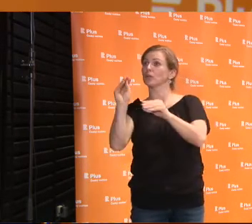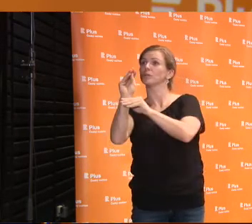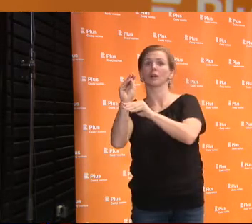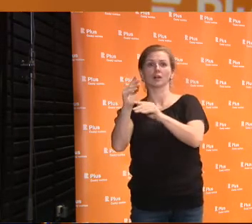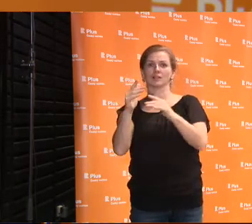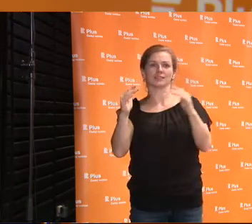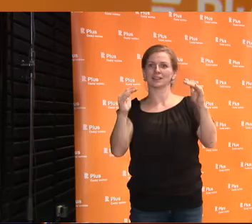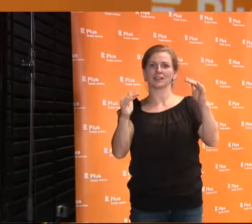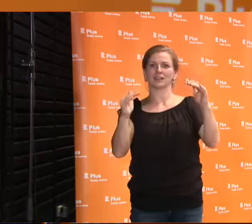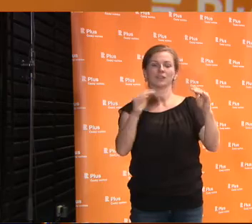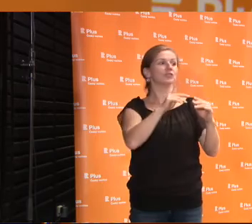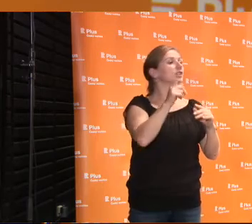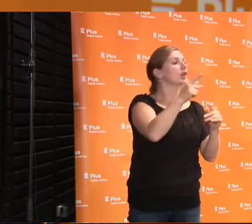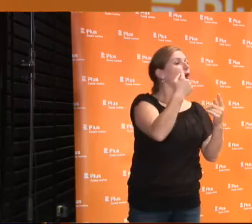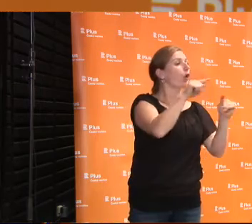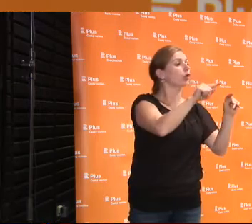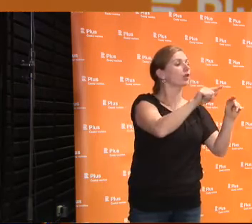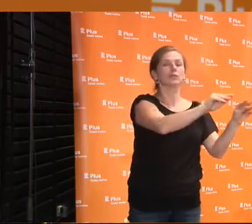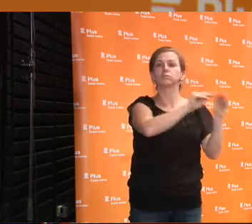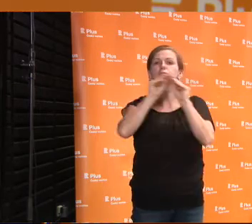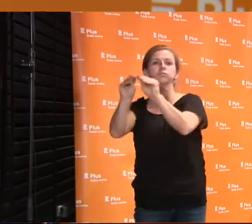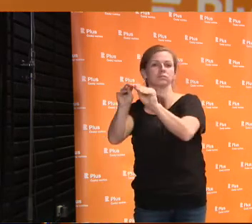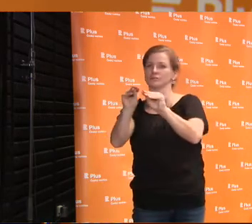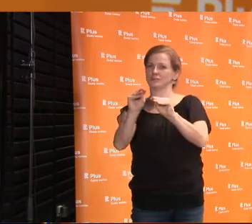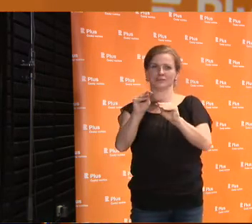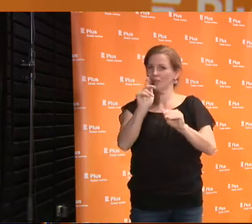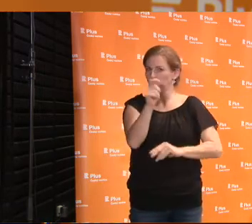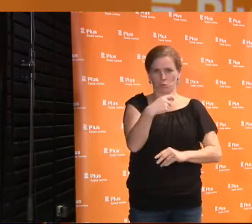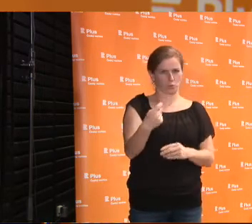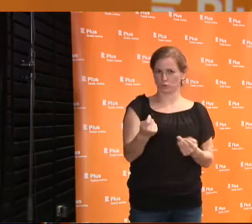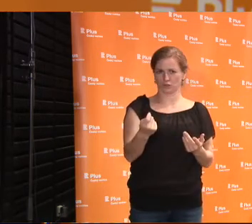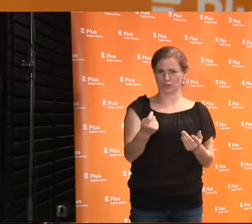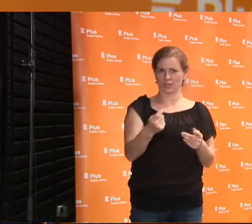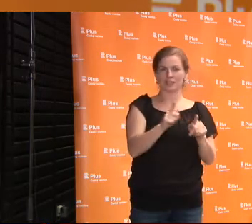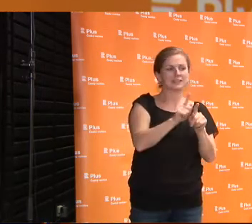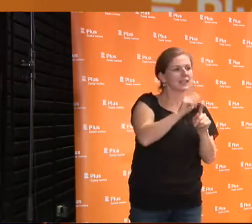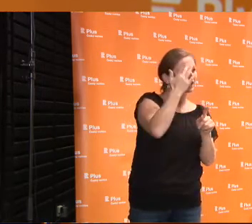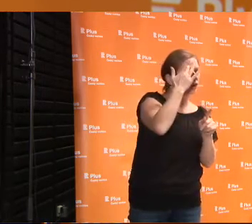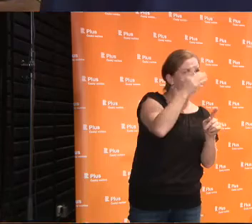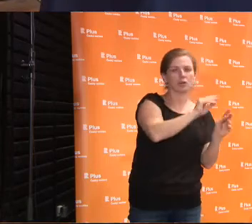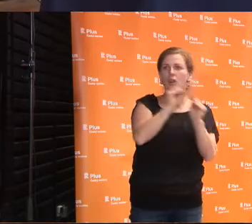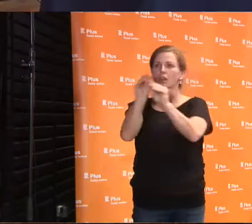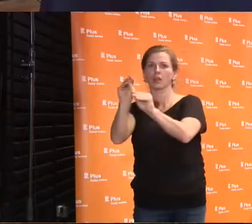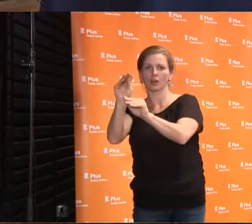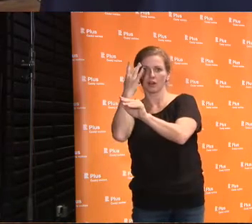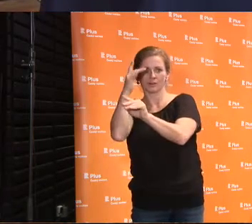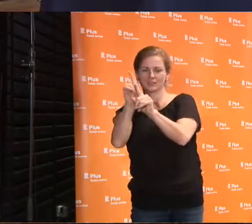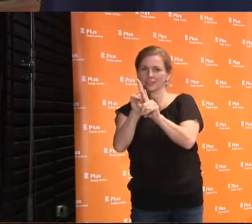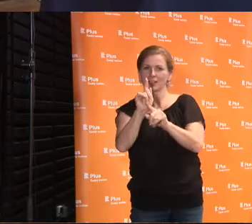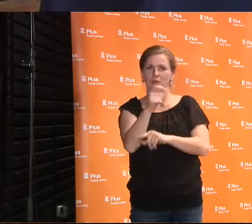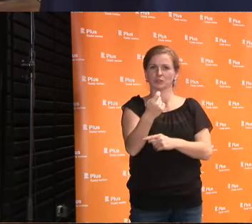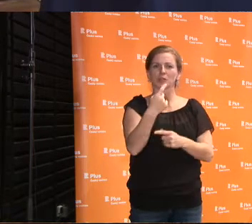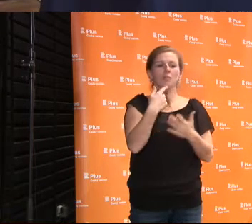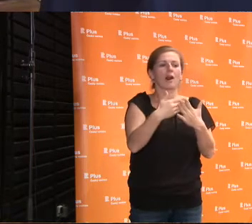naplněn nutně lidmi s tou též kvalifikací. Já už tady padlo to, že jestliže budou robotizovány, automatizovány některé